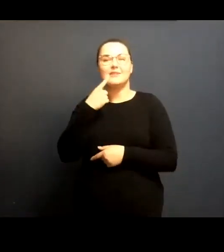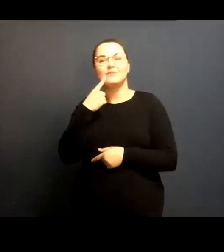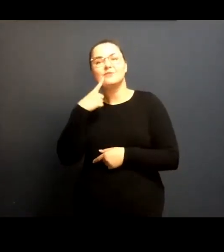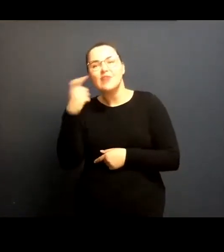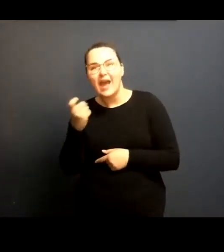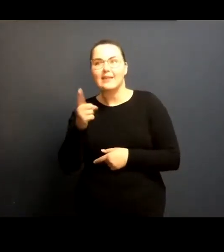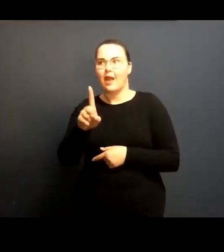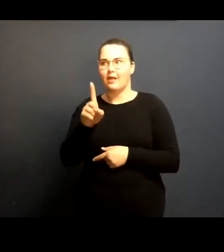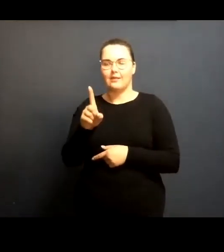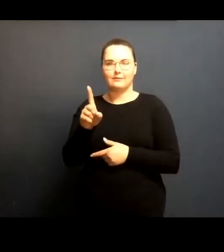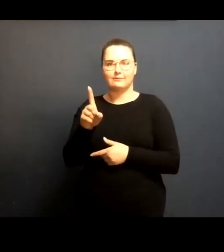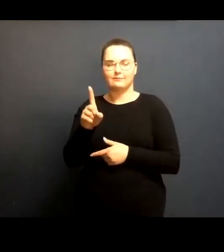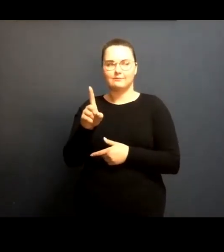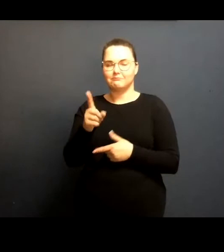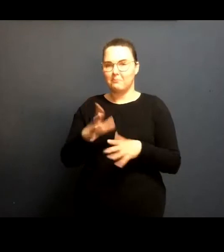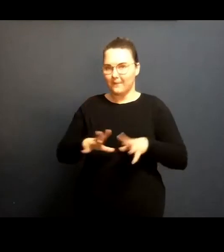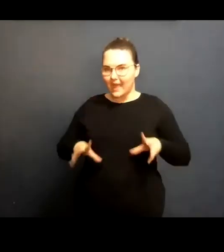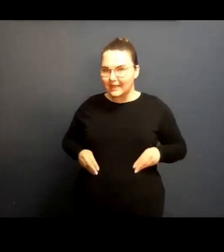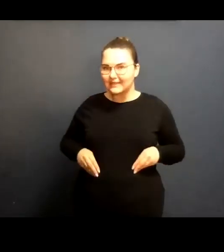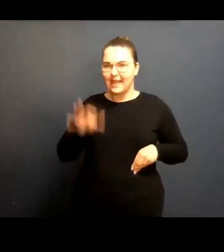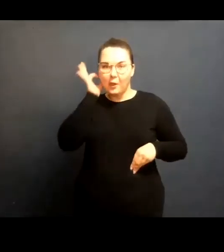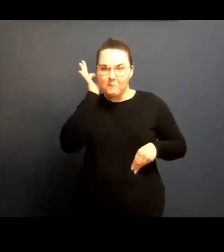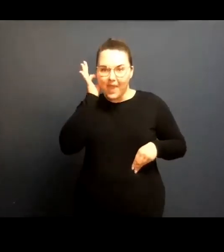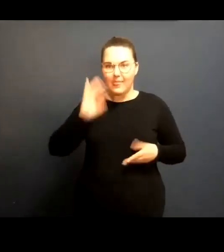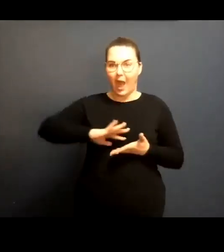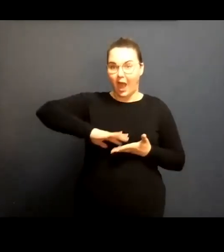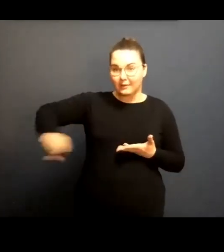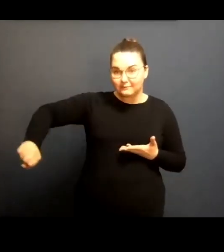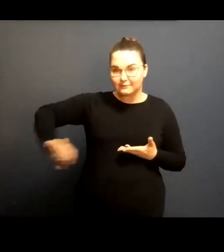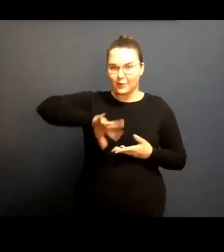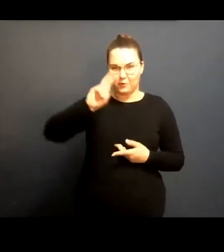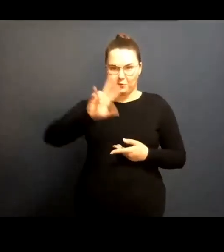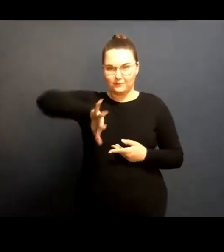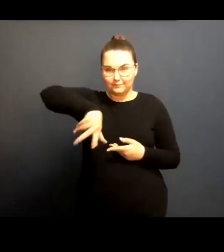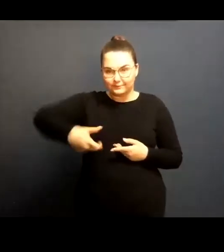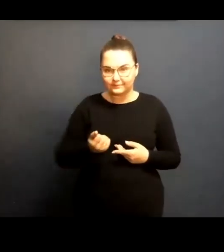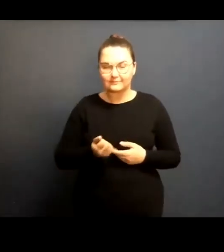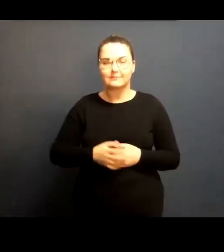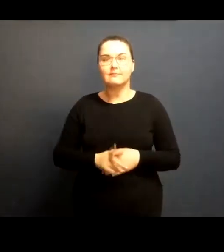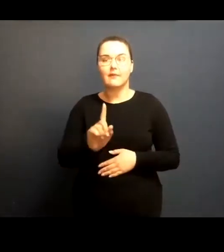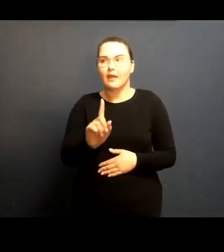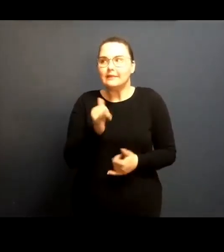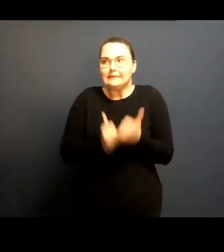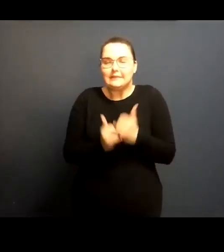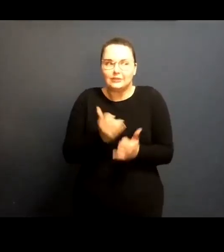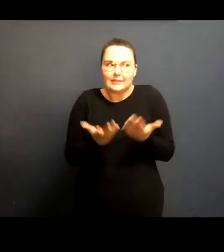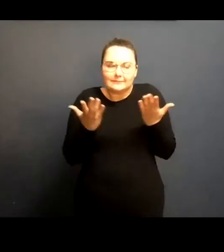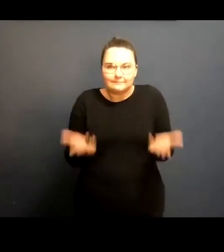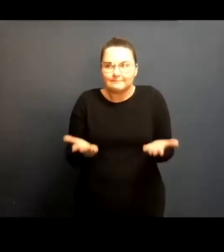oczywiście. No ale jeżeli popatrzymy na niemożność zaspokojenia,